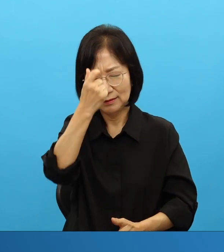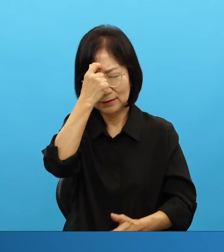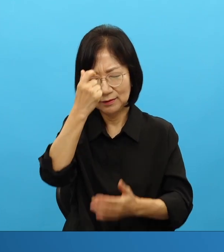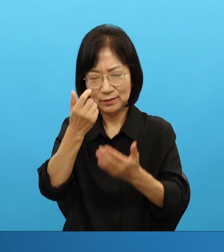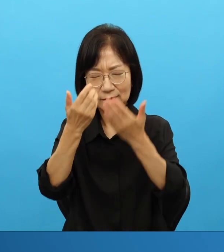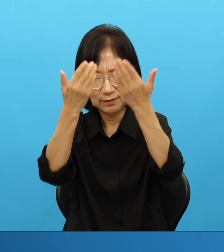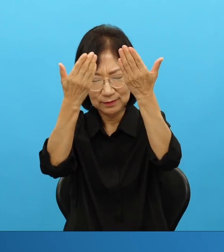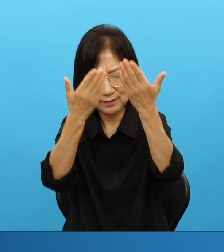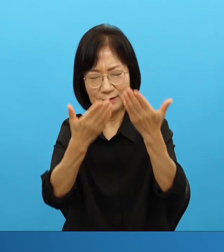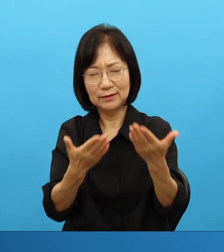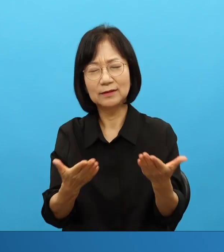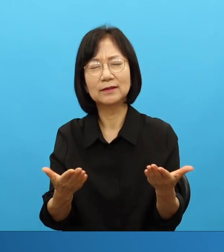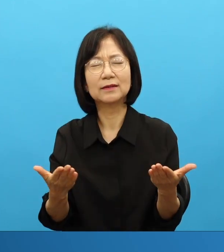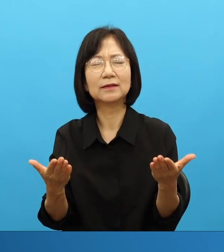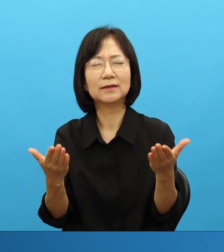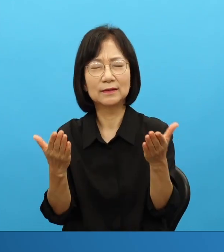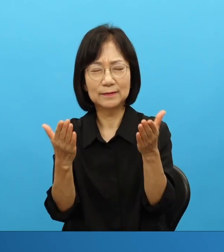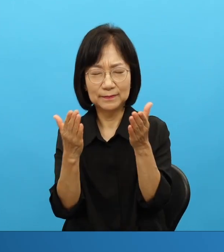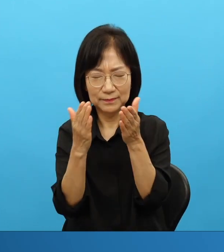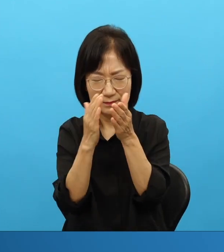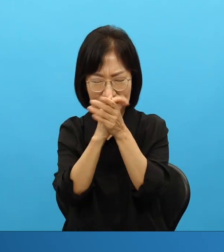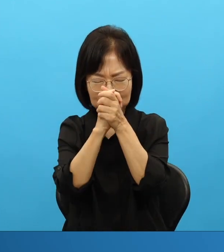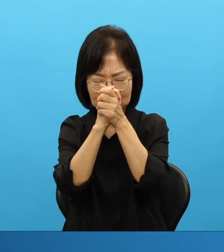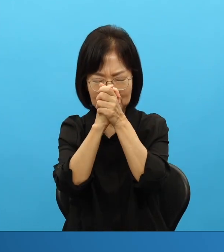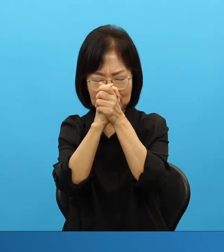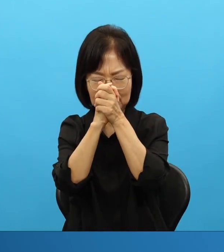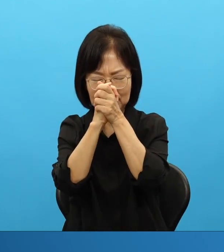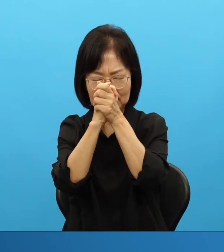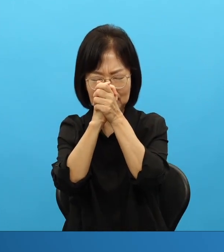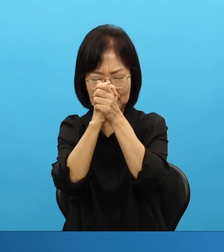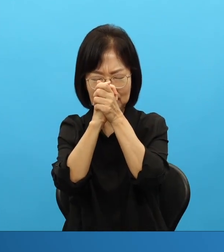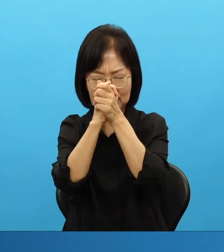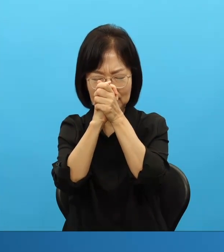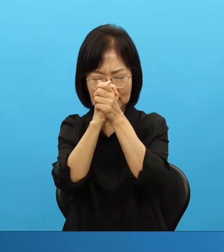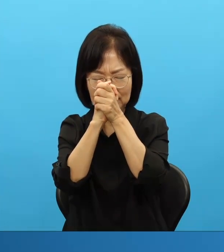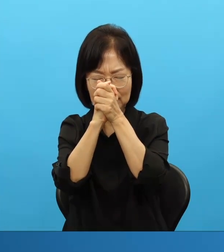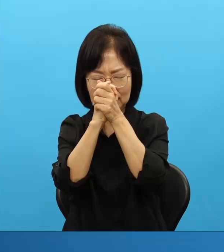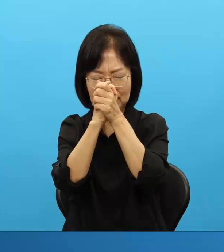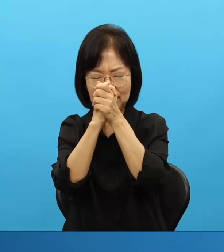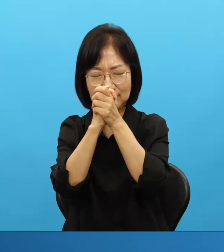We thank you and pray these things in the name of the living Lord Jesus Christ. Amen.